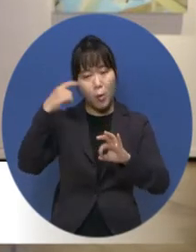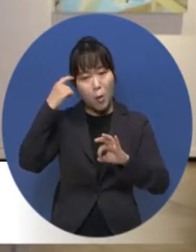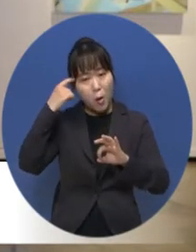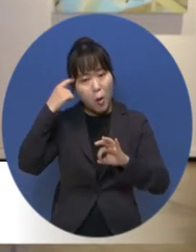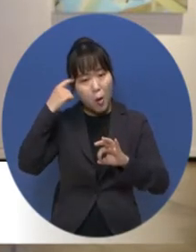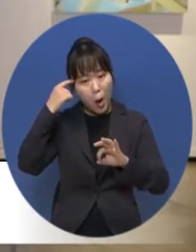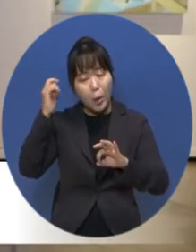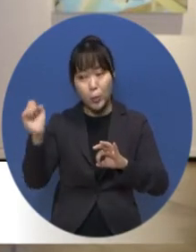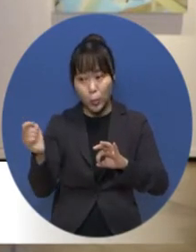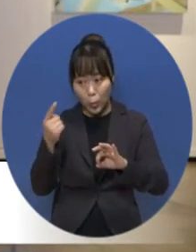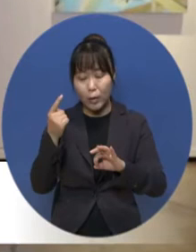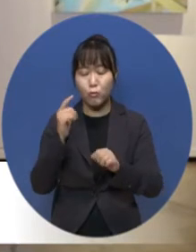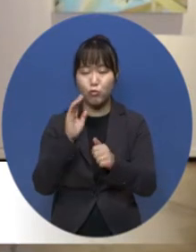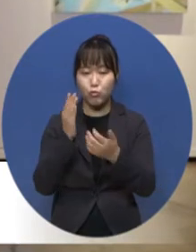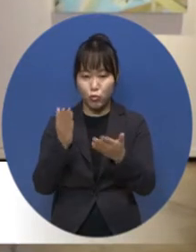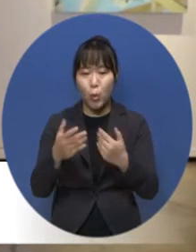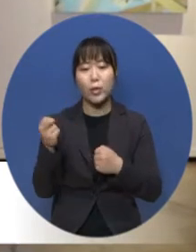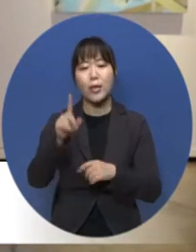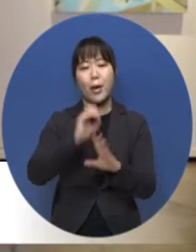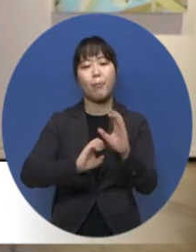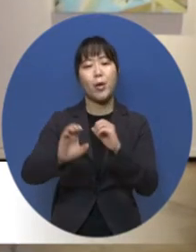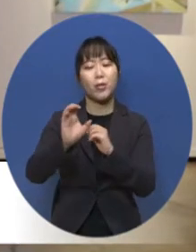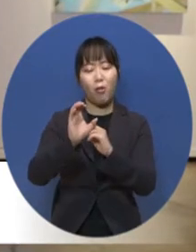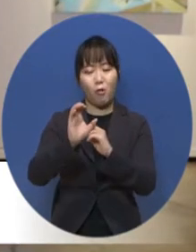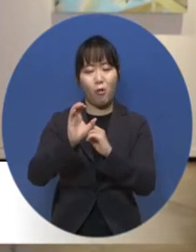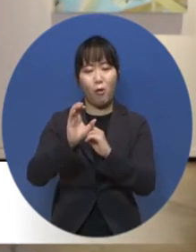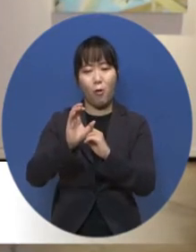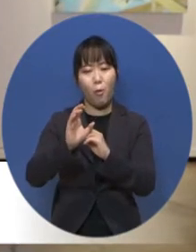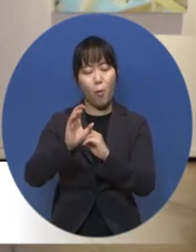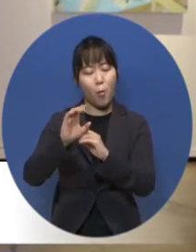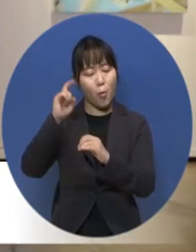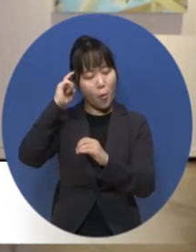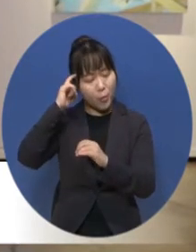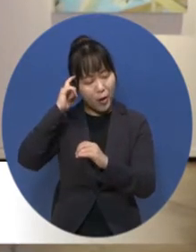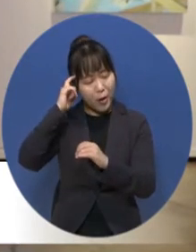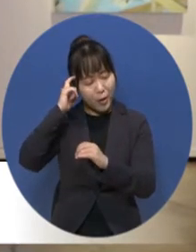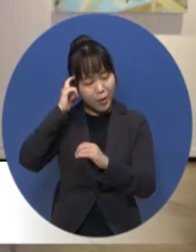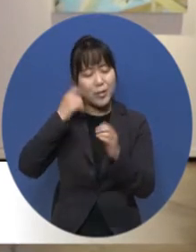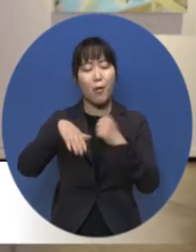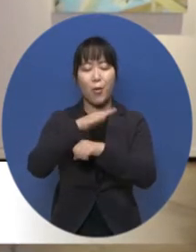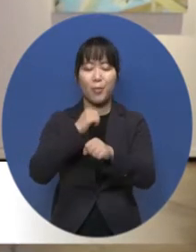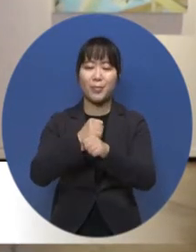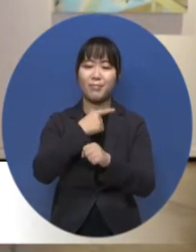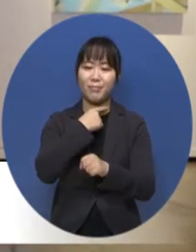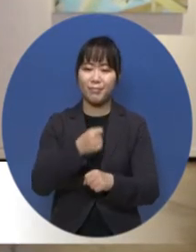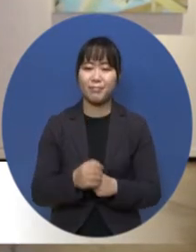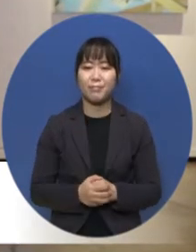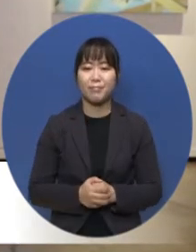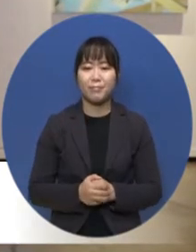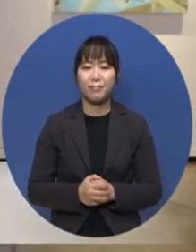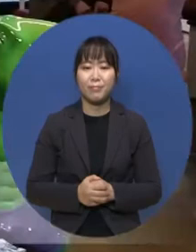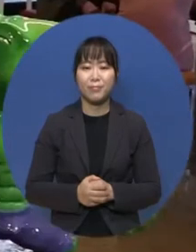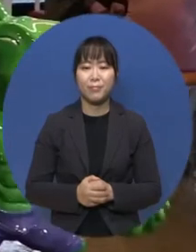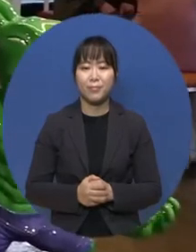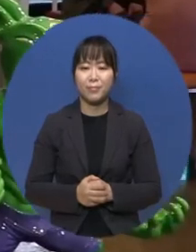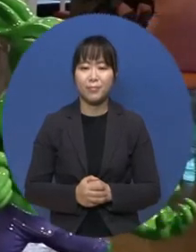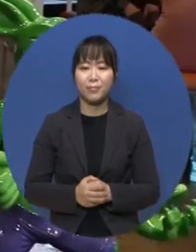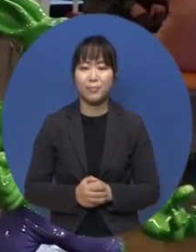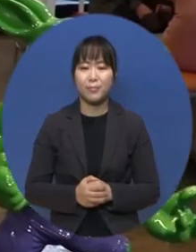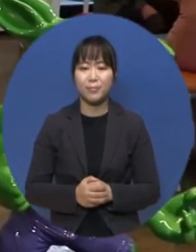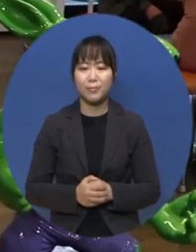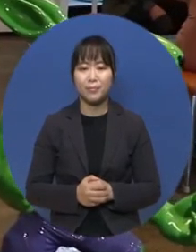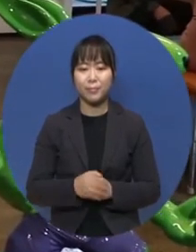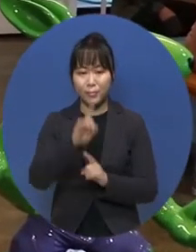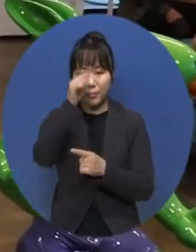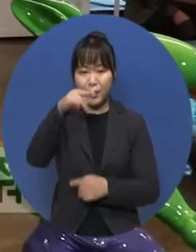계기를 만들고 그 다시 한번 생각할 수 있는 그런 부분들을 만들어갔으면 좋겠다는 생각을 합니다.